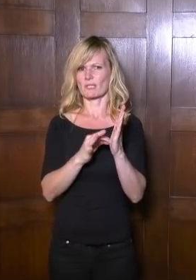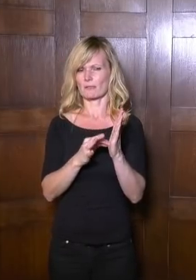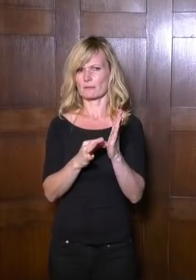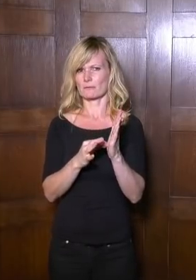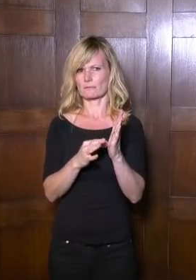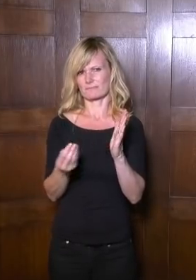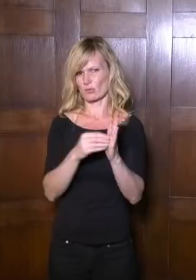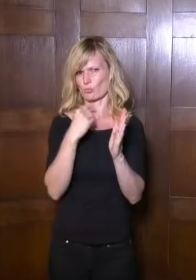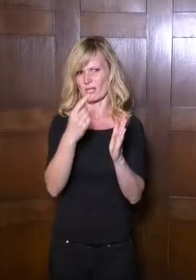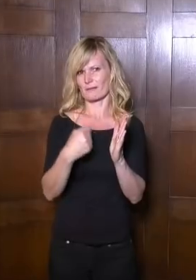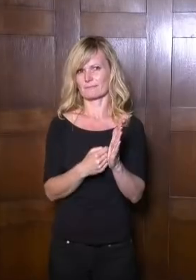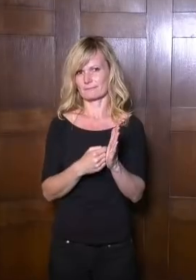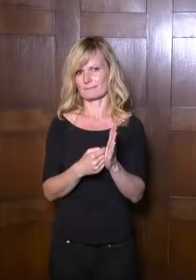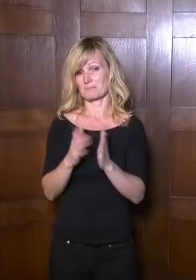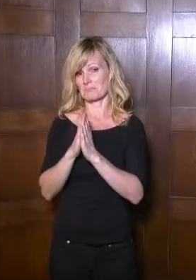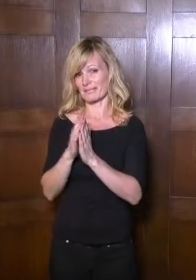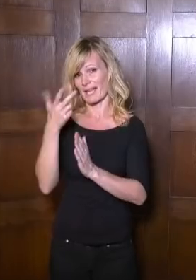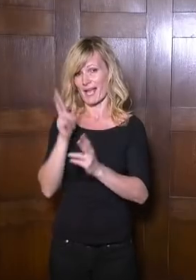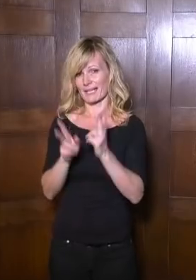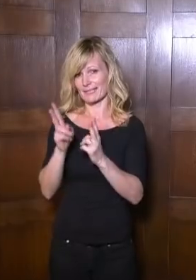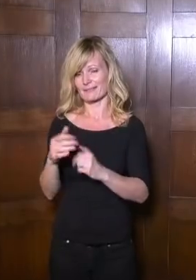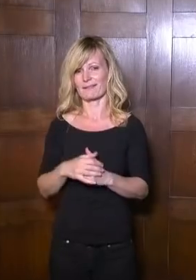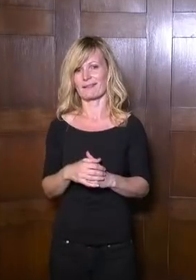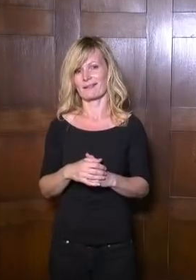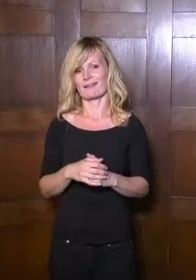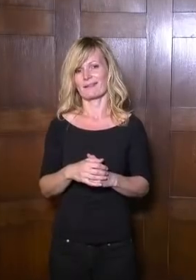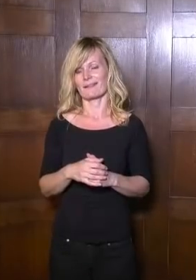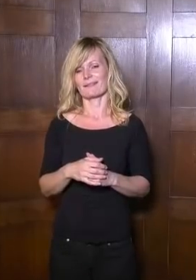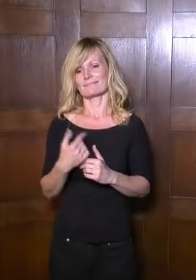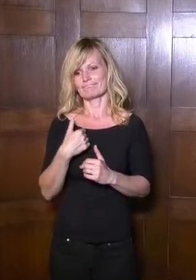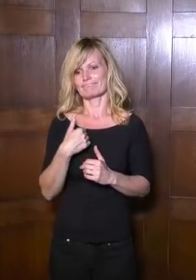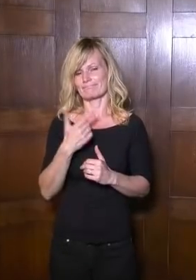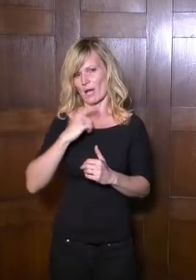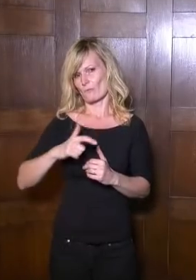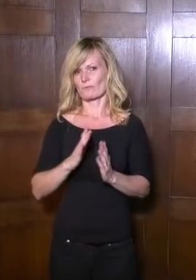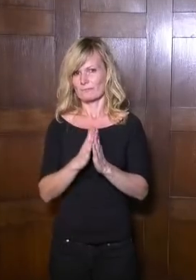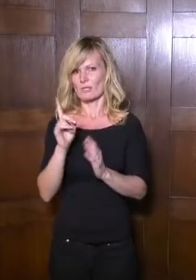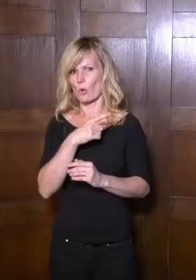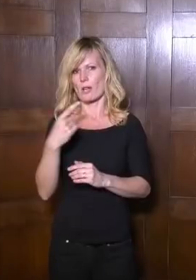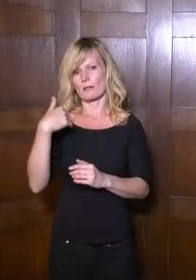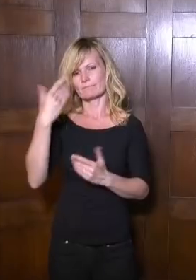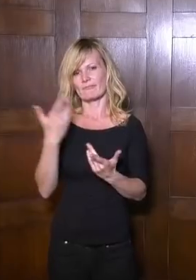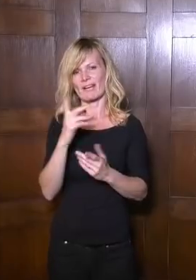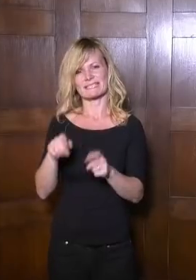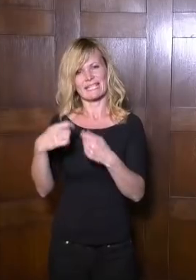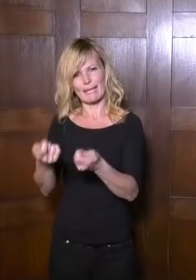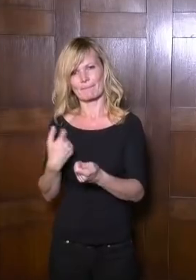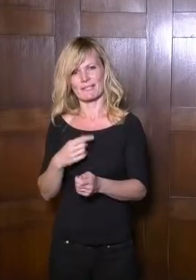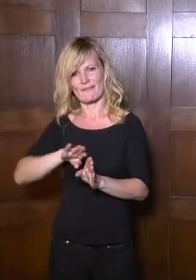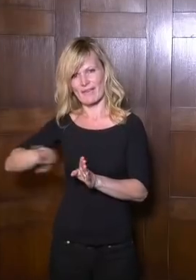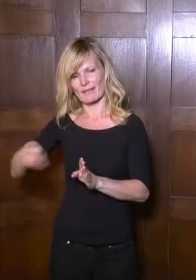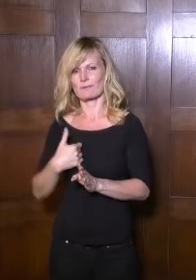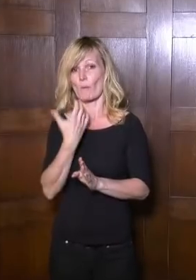der Bitte von Herrn Richter zunächst mal die Erkenntnisse weg, die ich aber auch hätte und gerne mitteilen würde. Vorbemerkung. Mich hat